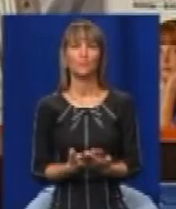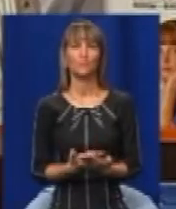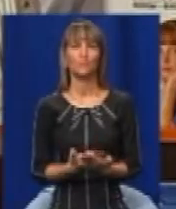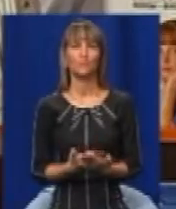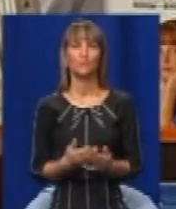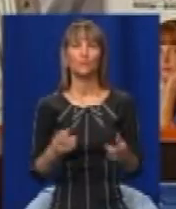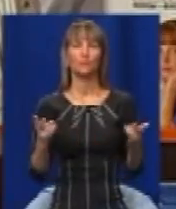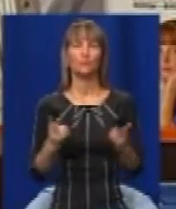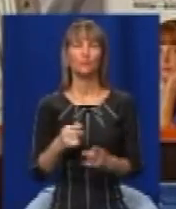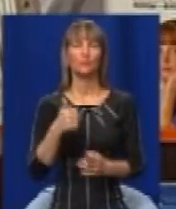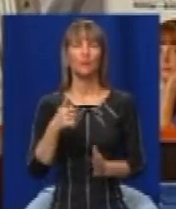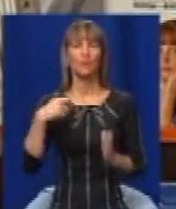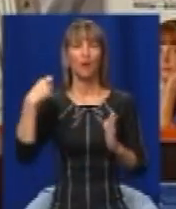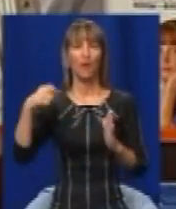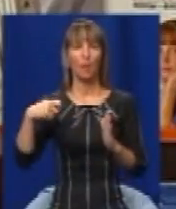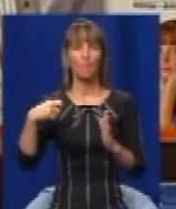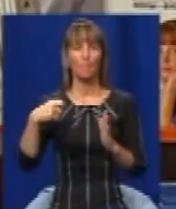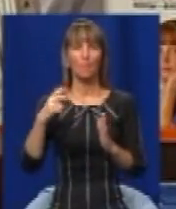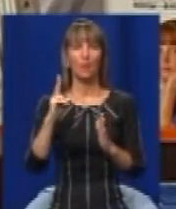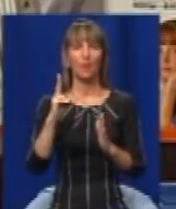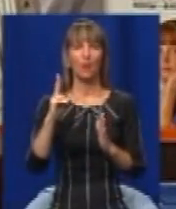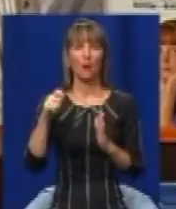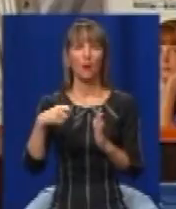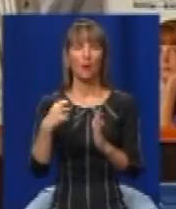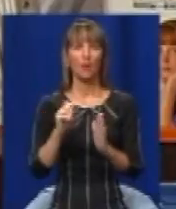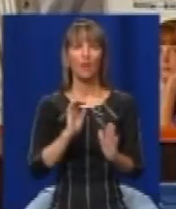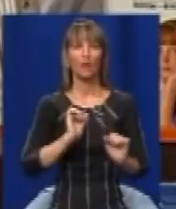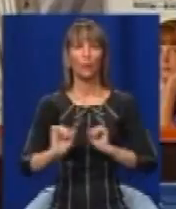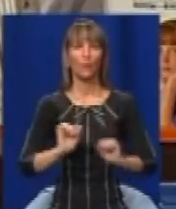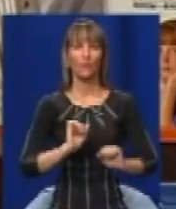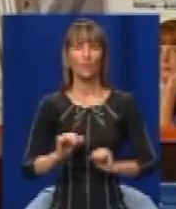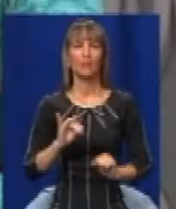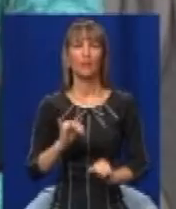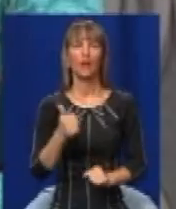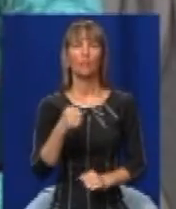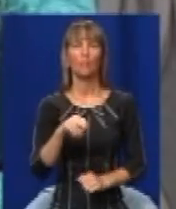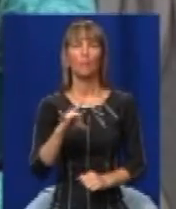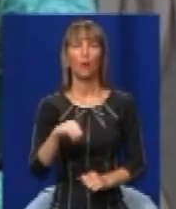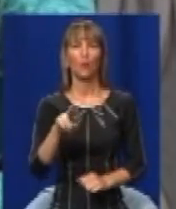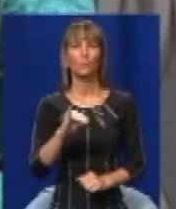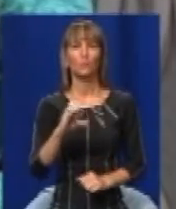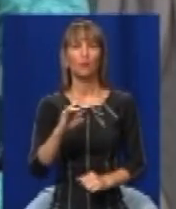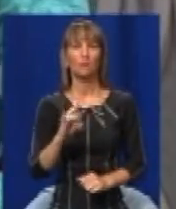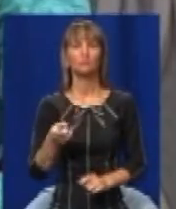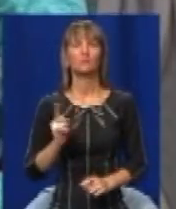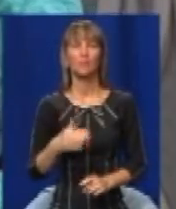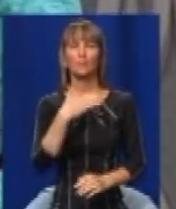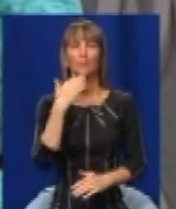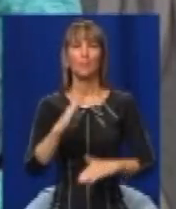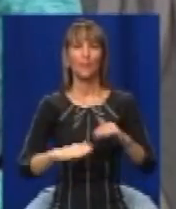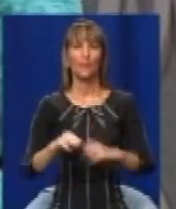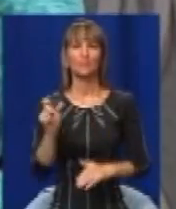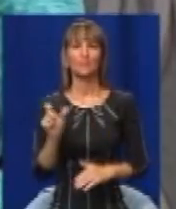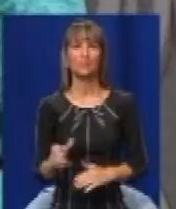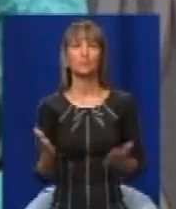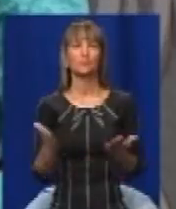Нужна хороша камера, хороший режисер і хороший продюсер. Дійсно, це дуже багато таких професіоналів,